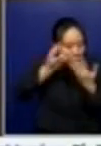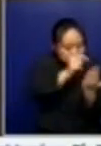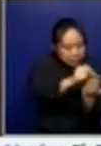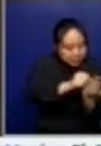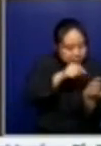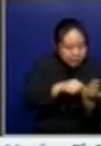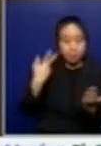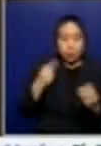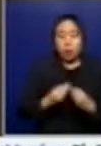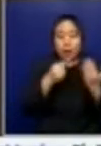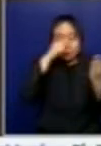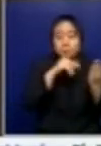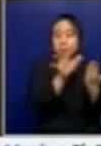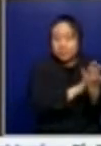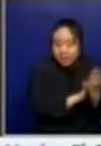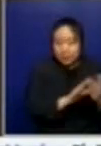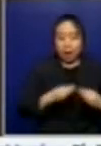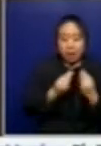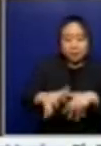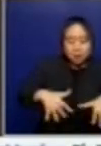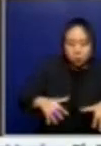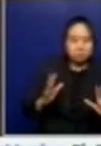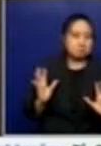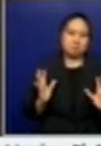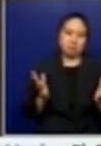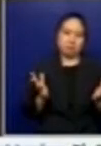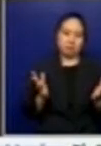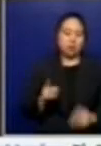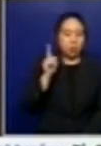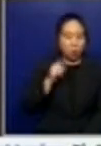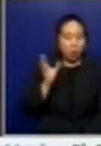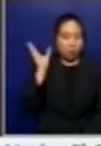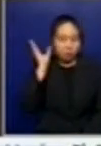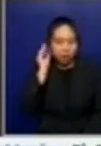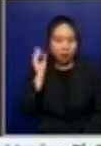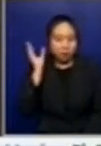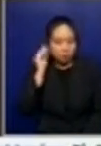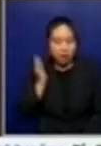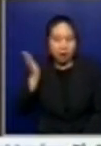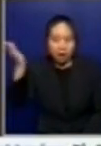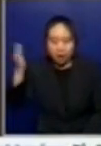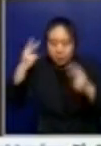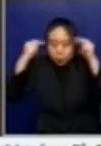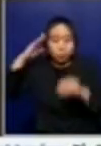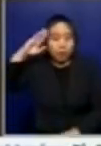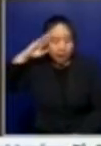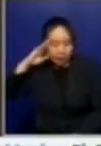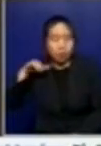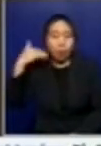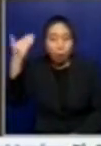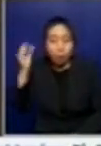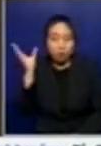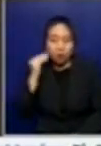ชน์ของประเทศชาติและประชาชนได้เลยนะฮะยังต้องฟังนโยบายจากคุณประยุทธ์เสียก่อนนะว่าต้องการอะ